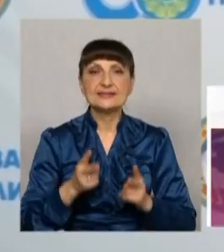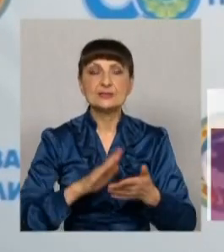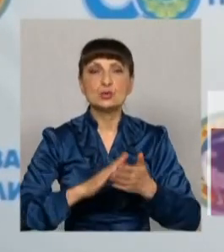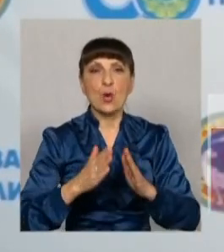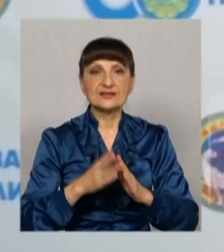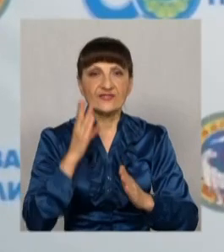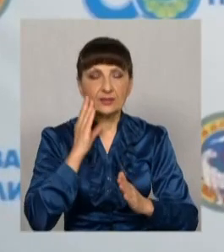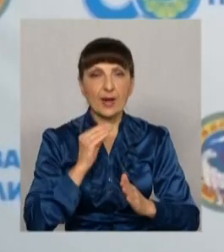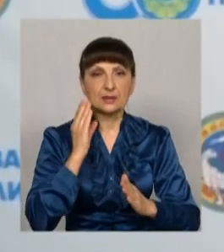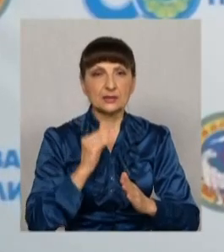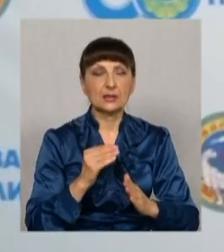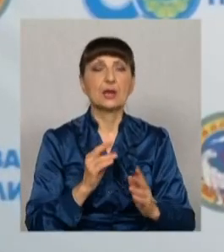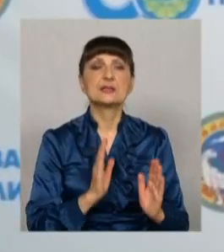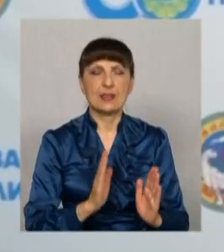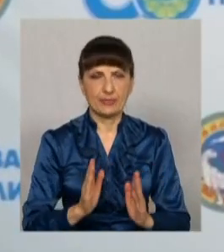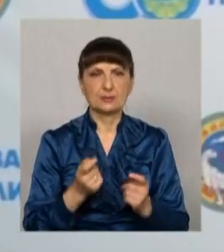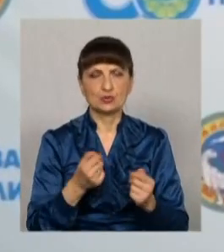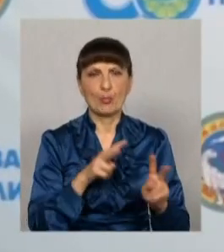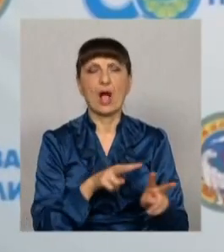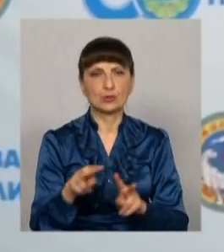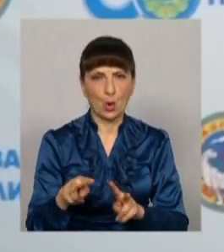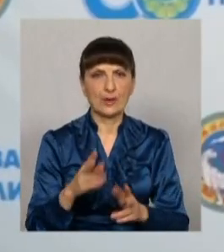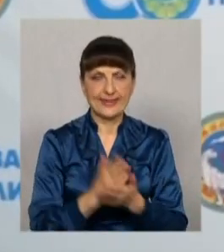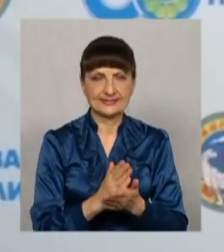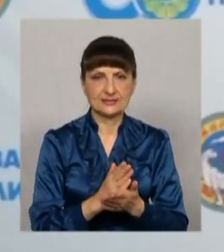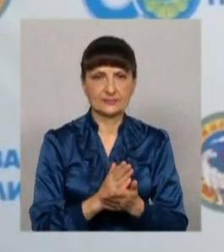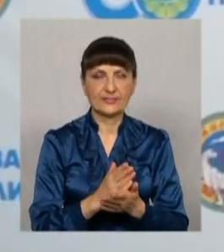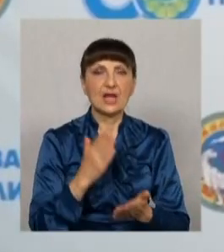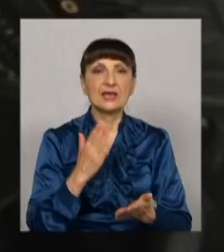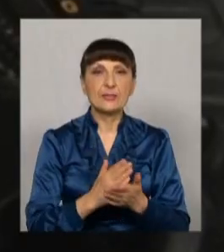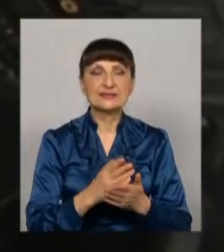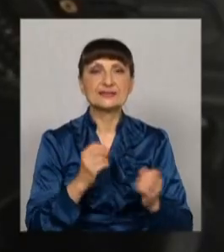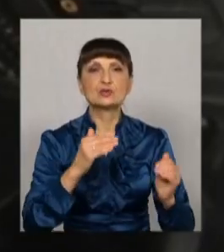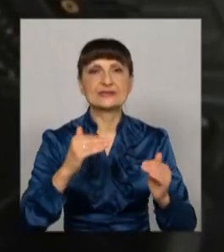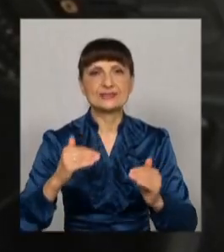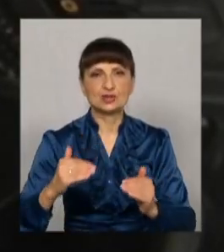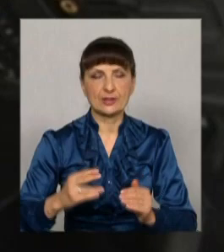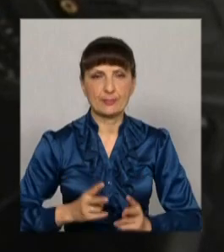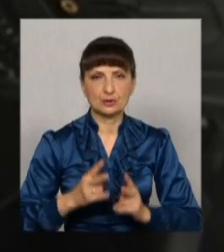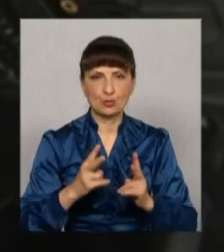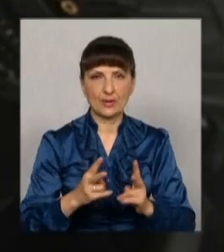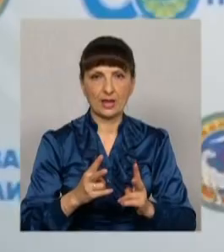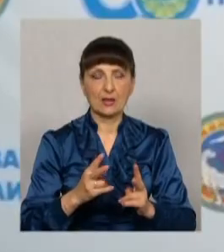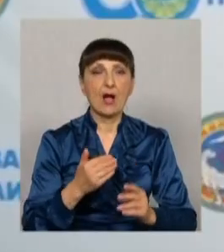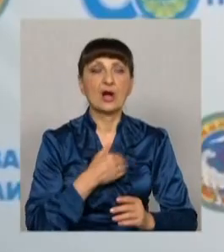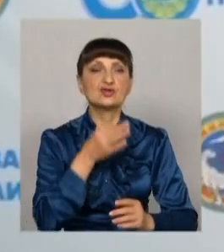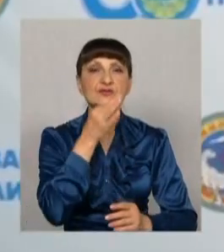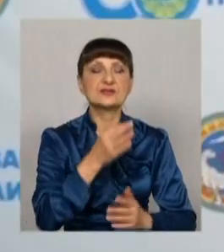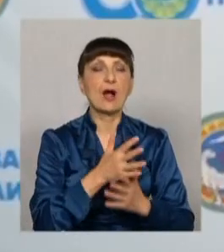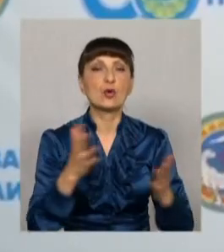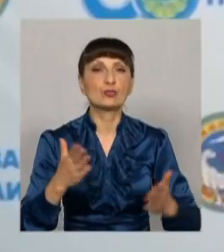городе Алматы стабильная, контролируемая. Идет тенденция снижения преступности. Пользуясь случаем, хочу выразить